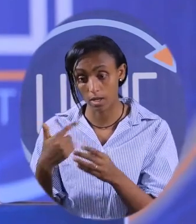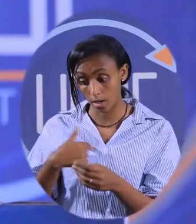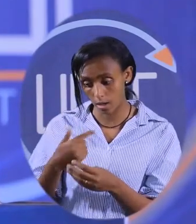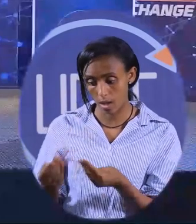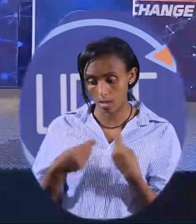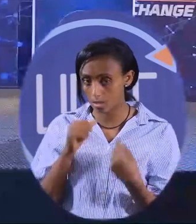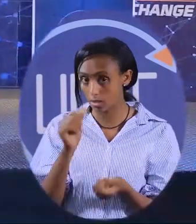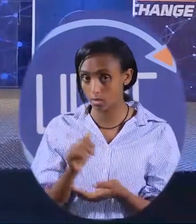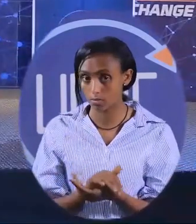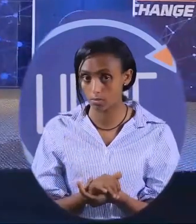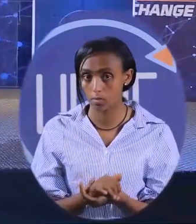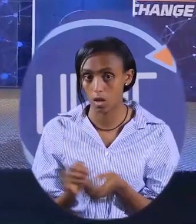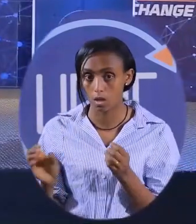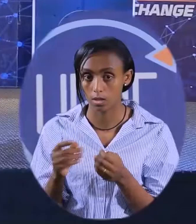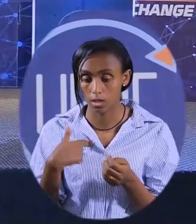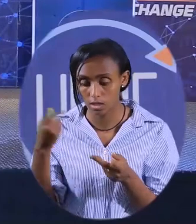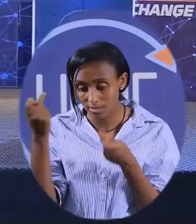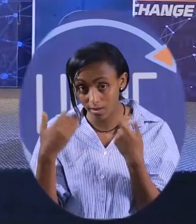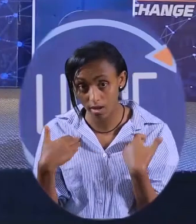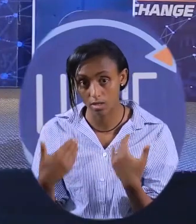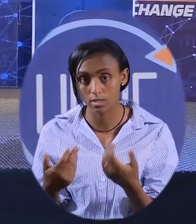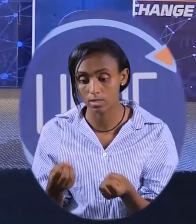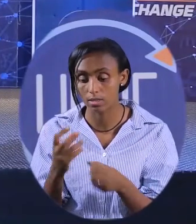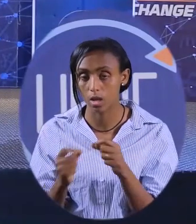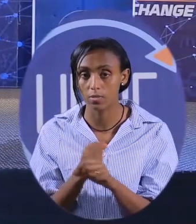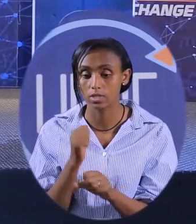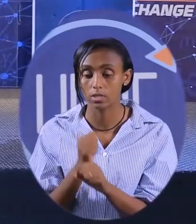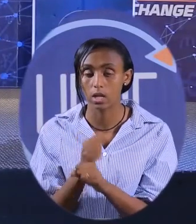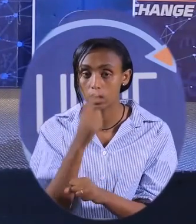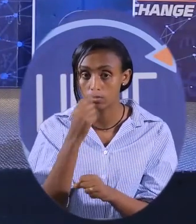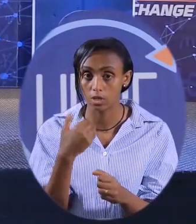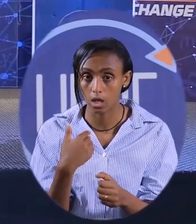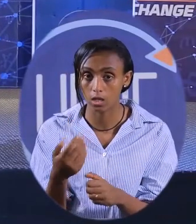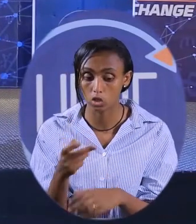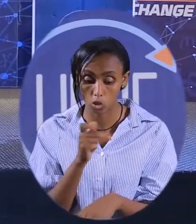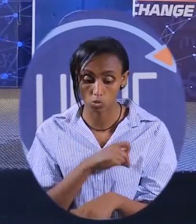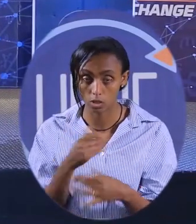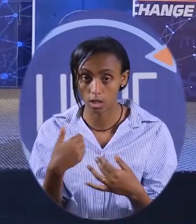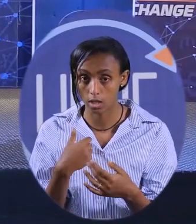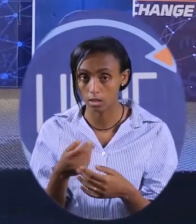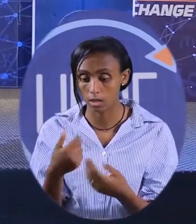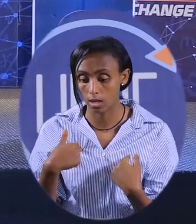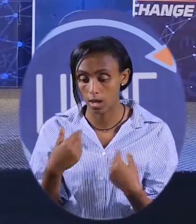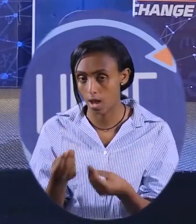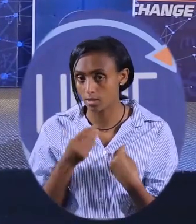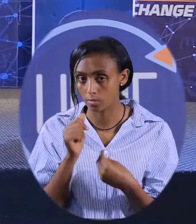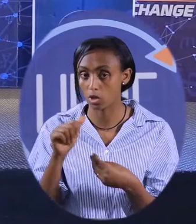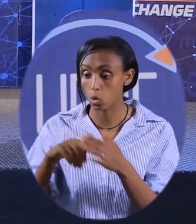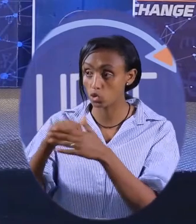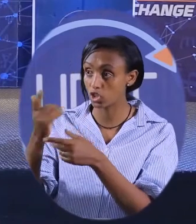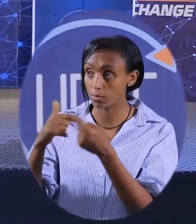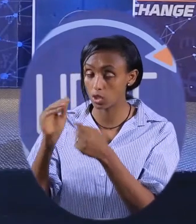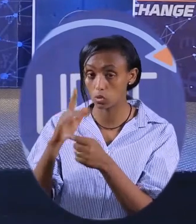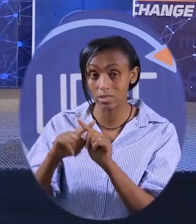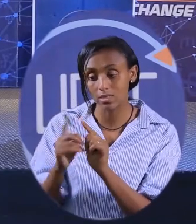ዛሬ። ዲግሪ እያለኝ ስንት ዓመት ስራ ልምድ እያለኝ ደሞዝ እያለኝ አይሰጠኝም። ለአንድ ለውጭ ለመጣ ሰው ግን ይሰጣል። ይህን ነው